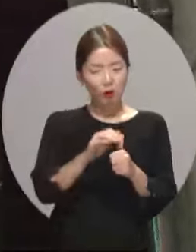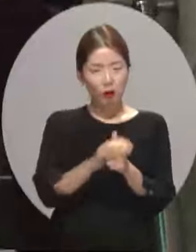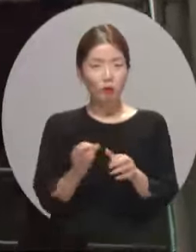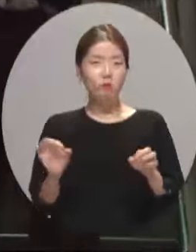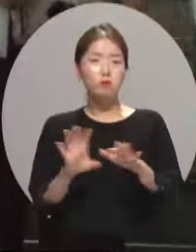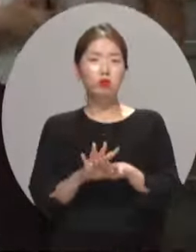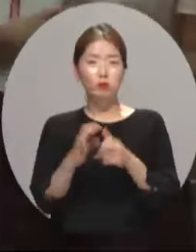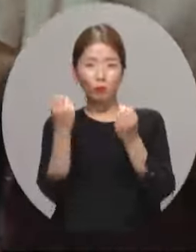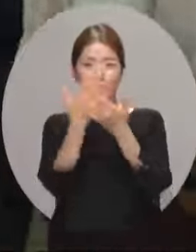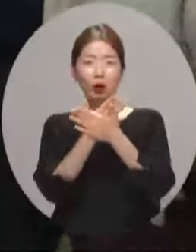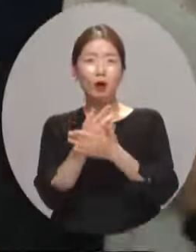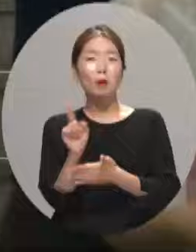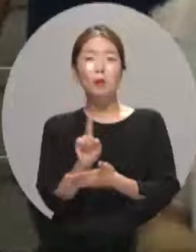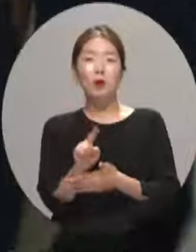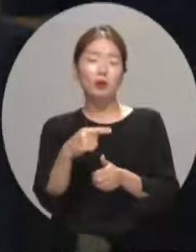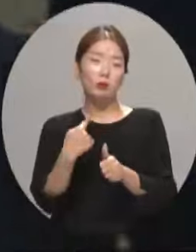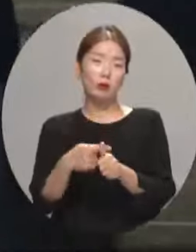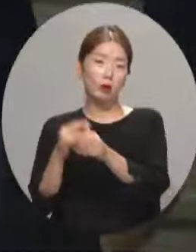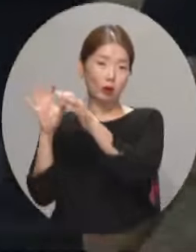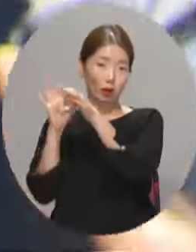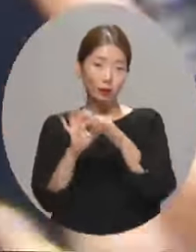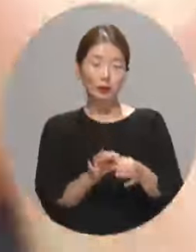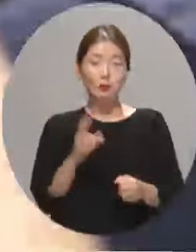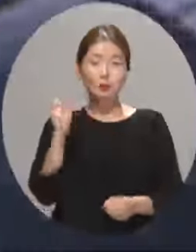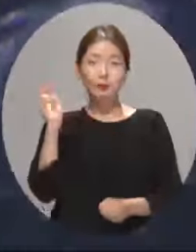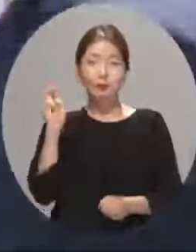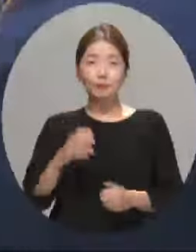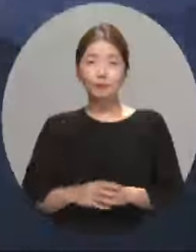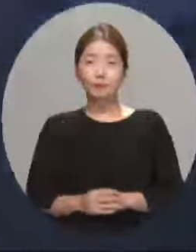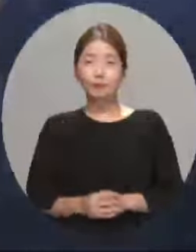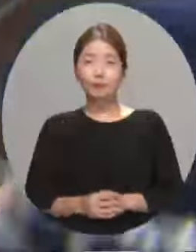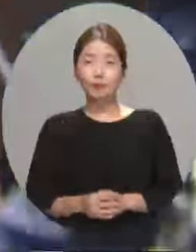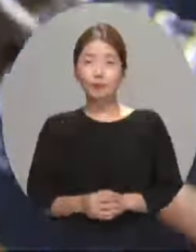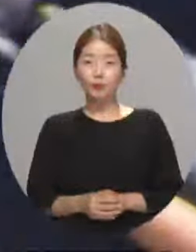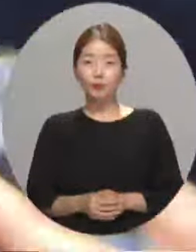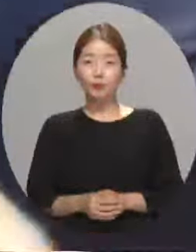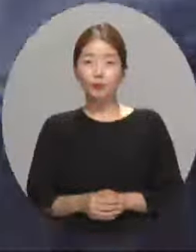무마하려 한다는 비판과 우려는 지속될 전망입니다. MBC 뉴스 박혜진입니다.